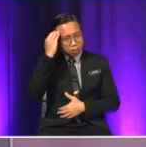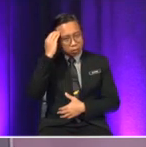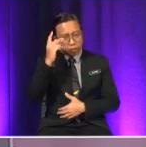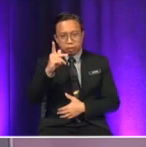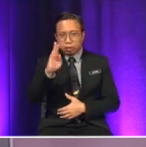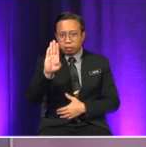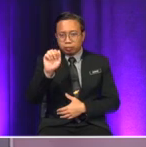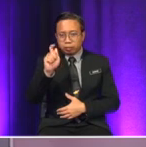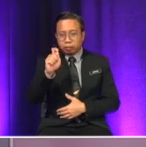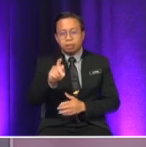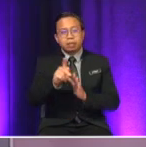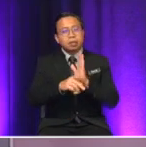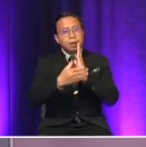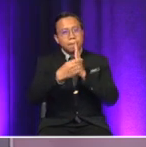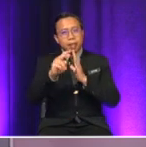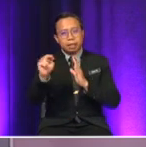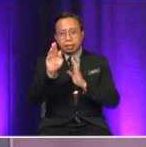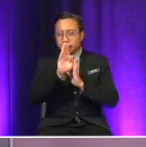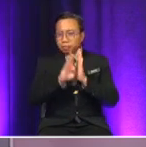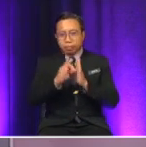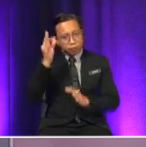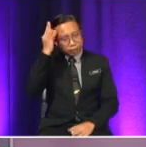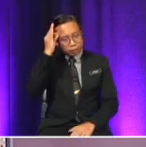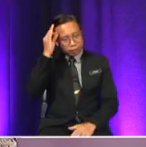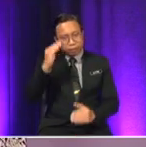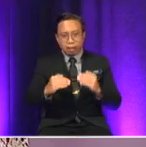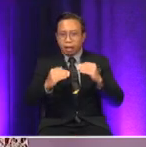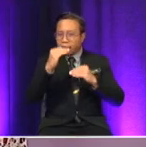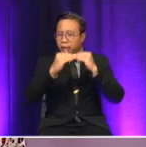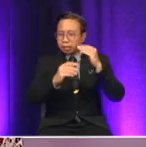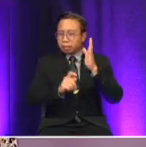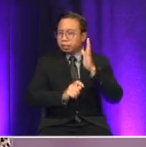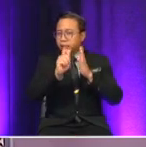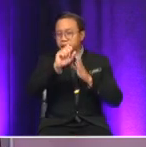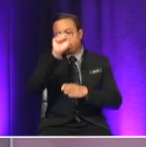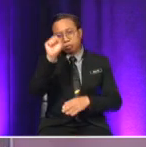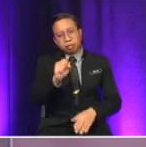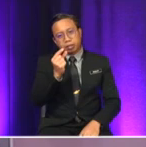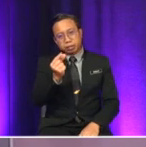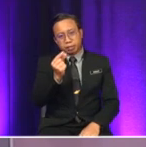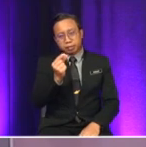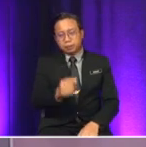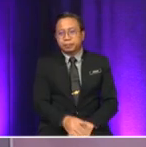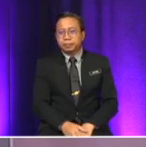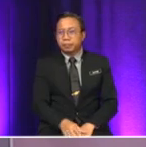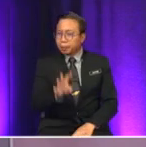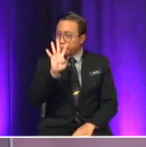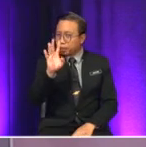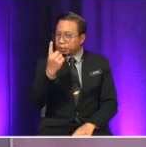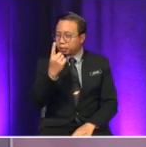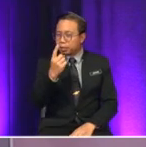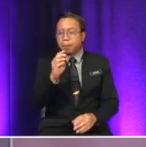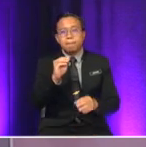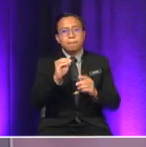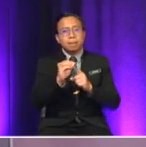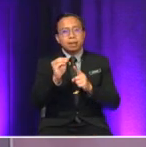kebat ataupun kemahiran berfikir aras tinggi di mana soalan ini tak banyak pun. Ada 4 sahaja tapi pembawaan markahnya